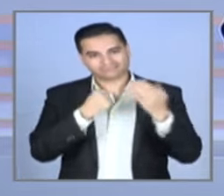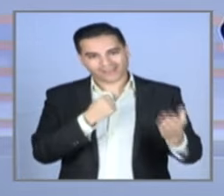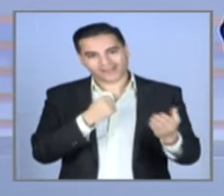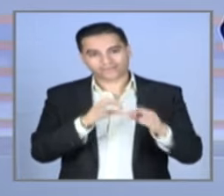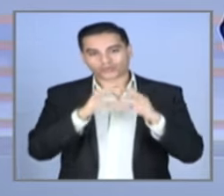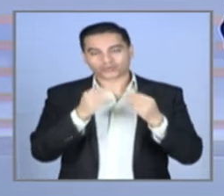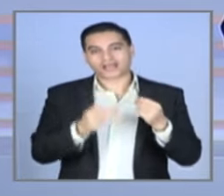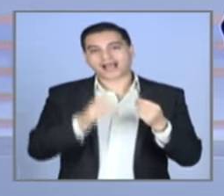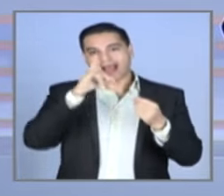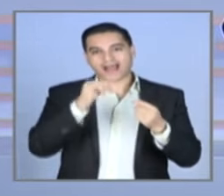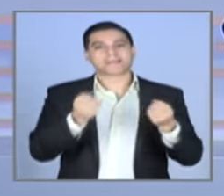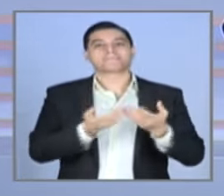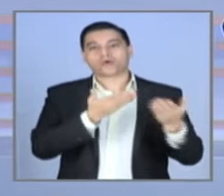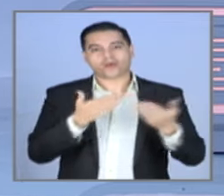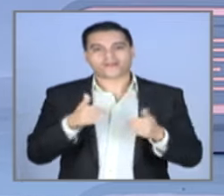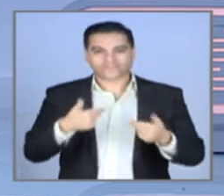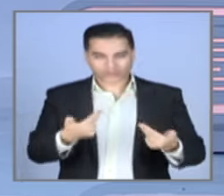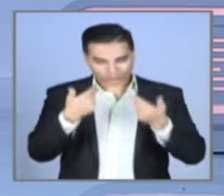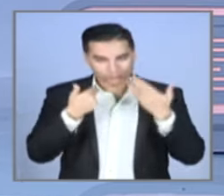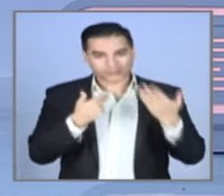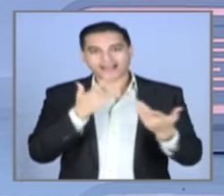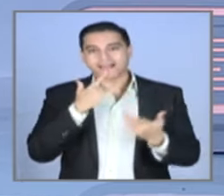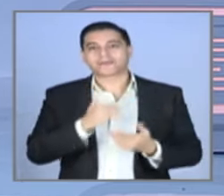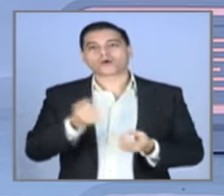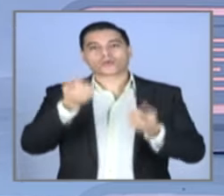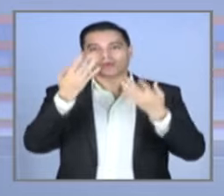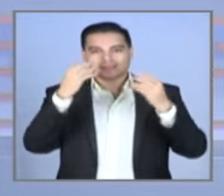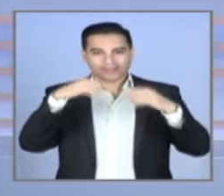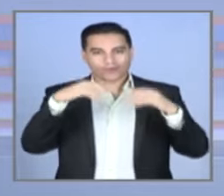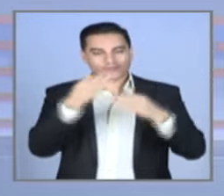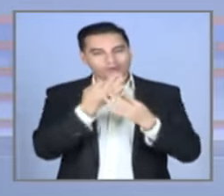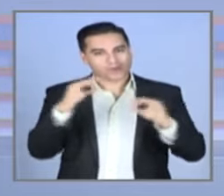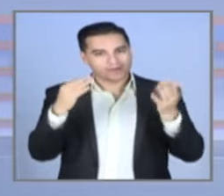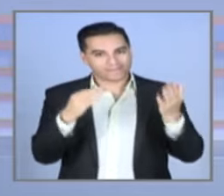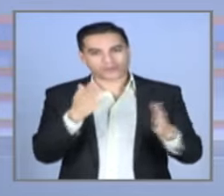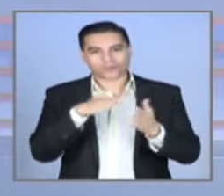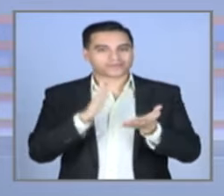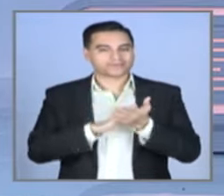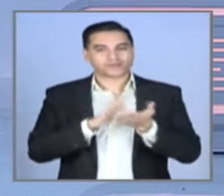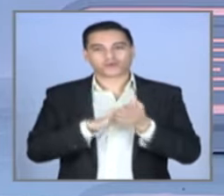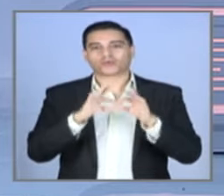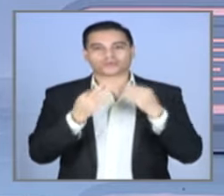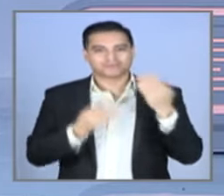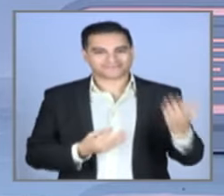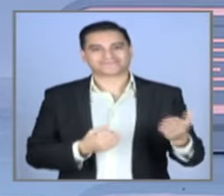عيلة غانم منورنا في الاستوديو. الله يخليك. أتمنى لكم كل التوفيق. تعالوا كلنا عيلة غانم.